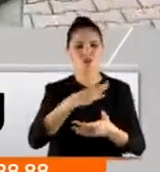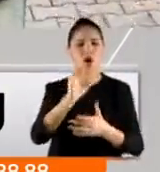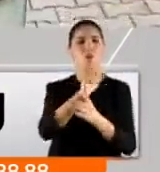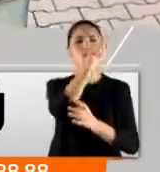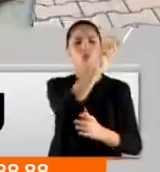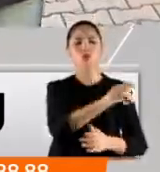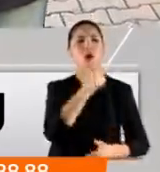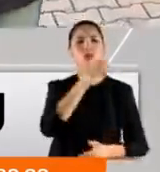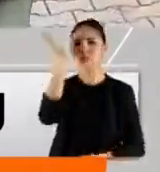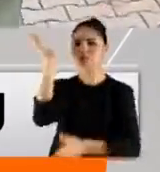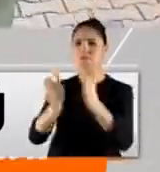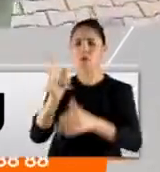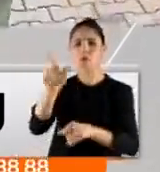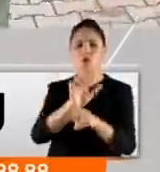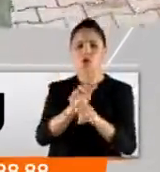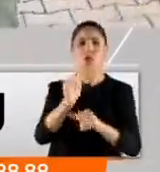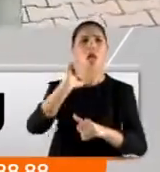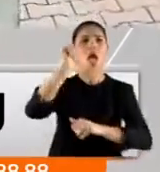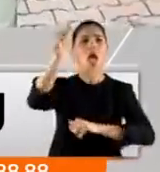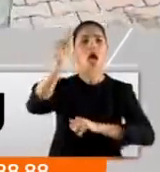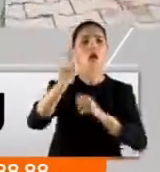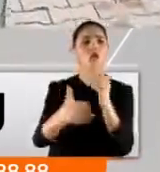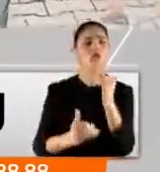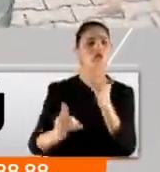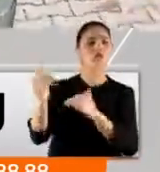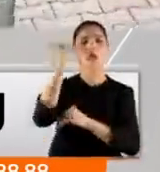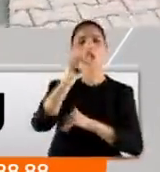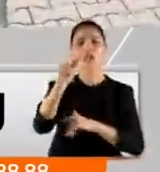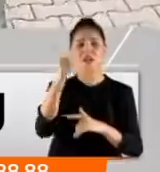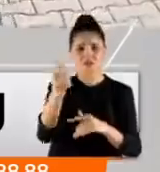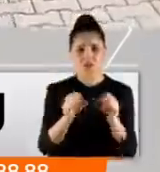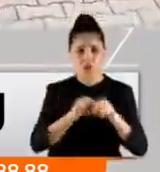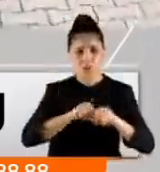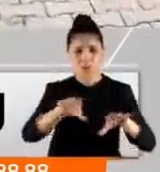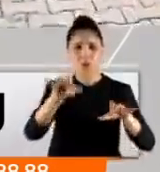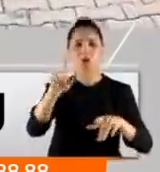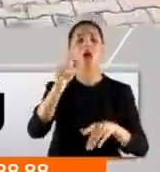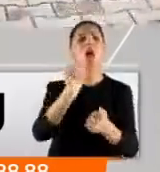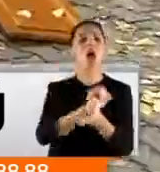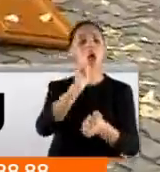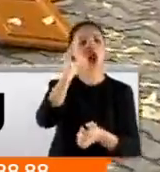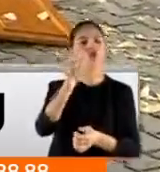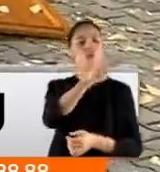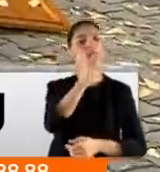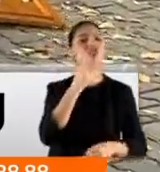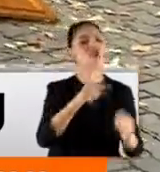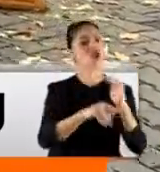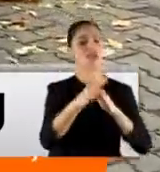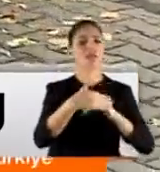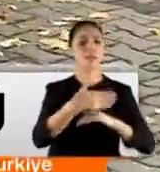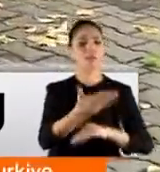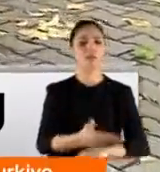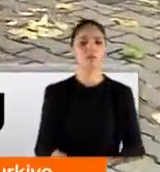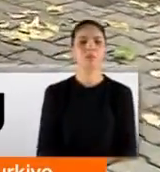şiddet görmeye başladı. Bu şiddet her geçen gün arttı. Görüntünün ortaya çıkmasıyla aile şüphelerden şikayetçi oldu.